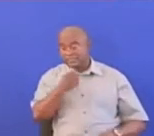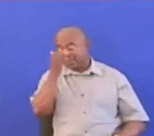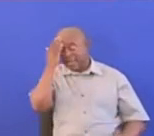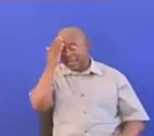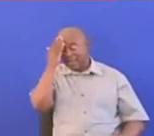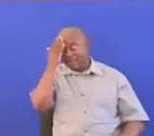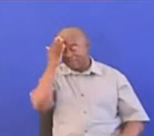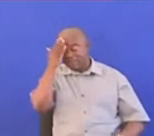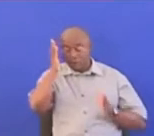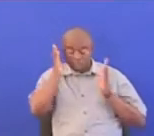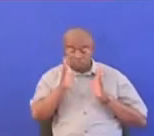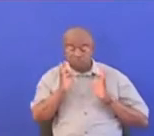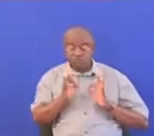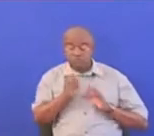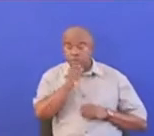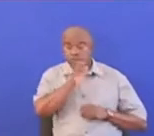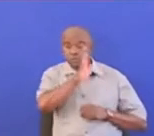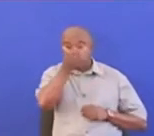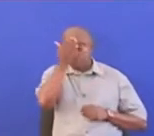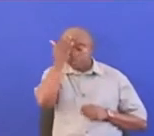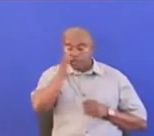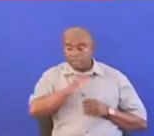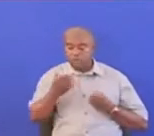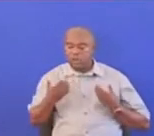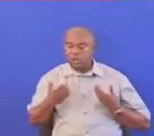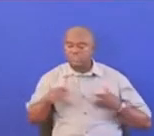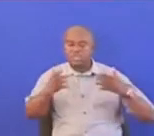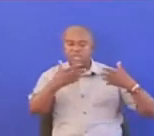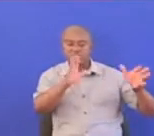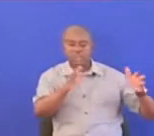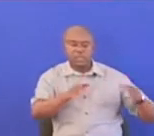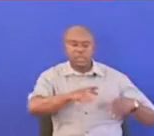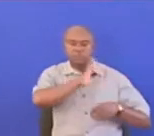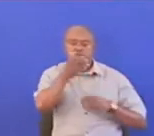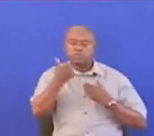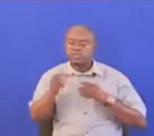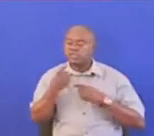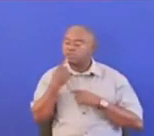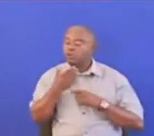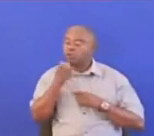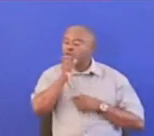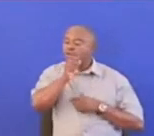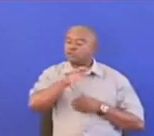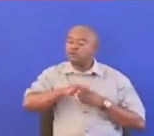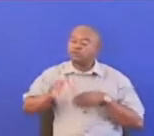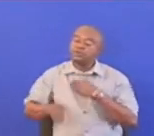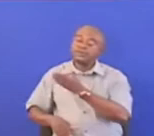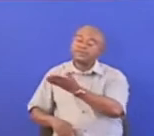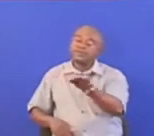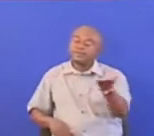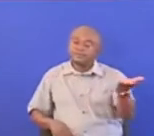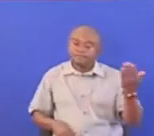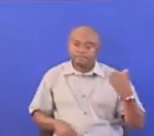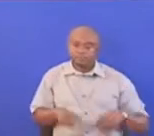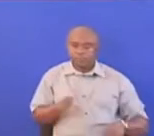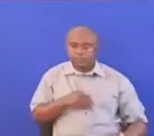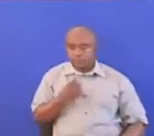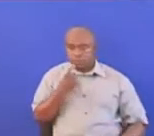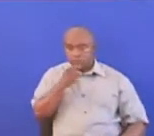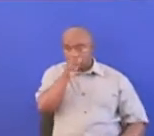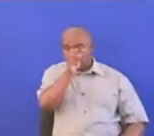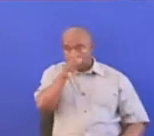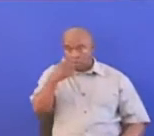wananchi wake, ndio maana anaachia maeneo yote anayoachia anasema wapelekee wananchi, kwa sababu anataka wananchi